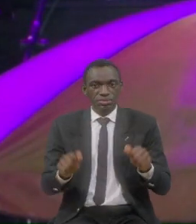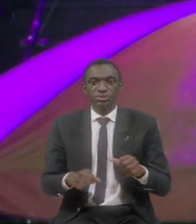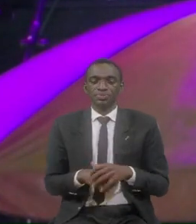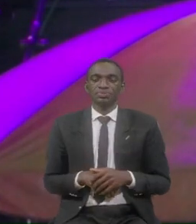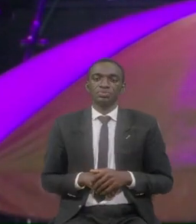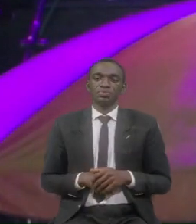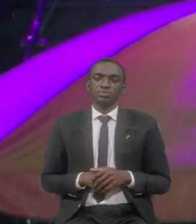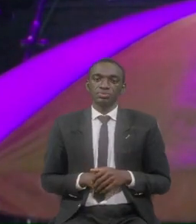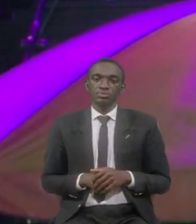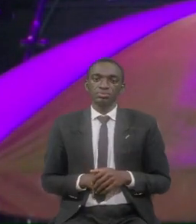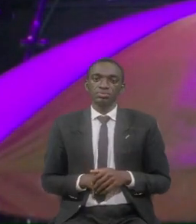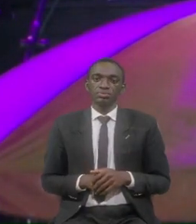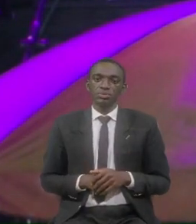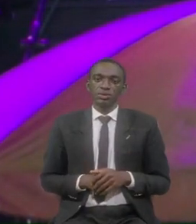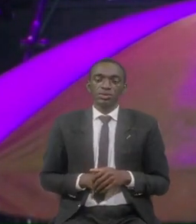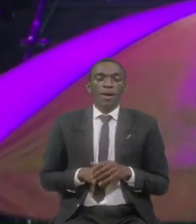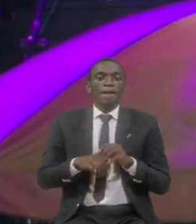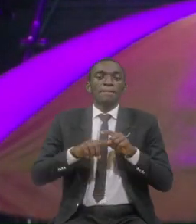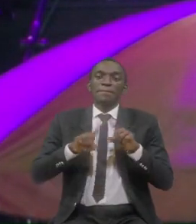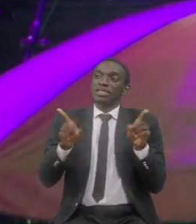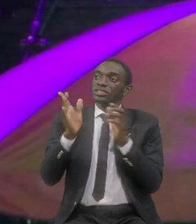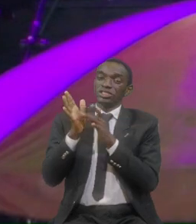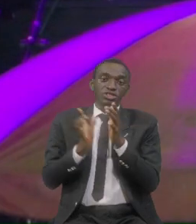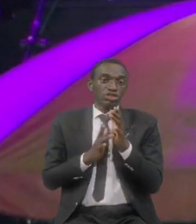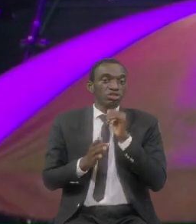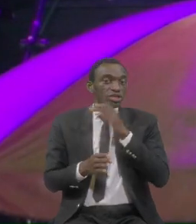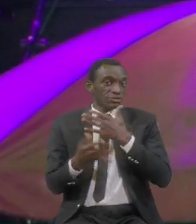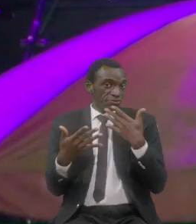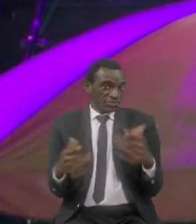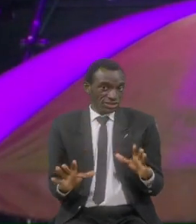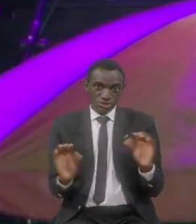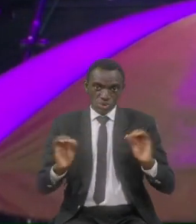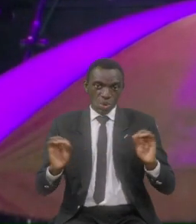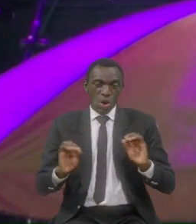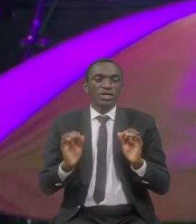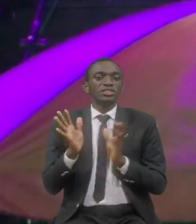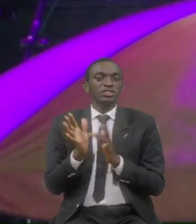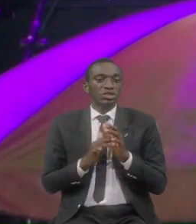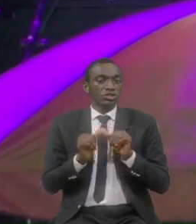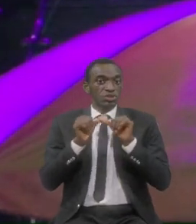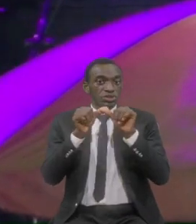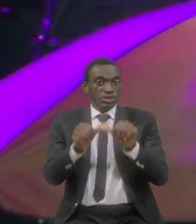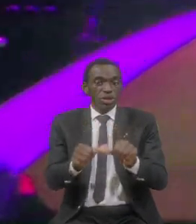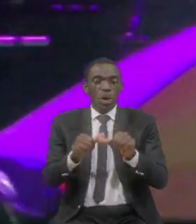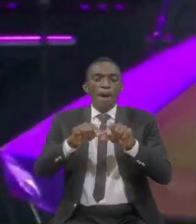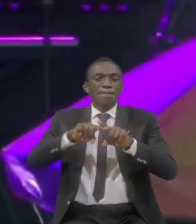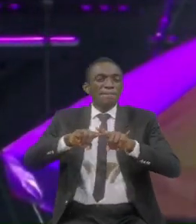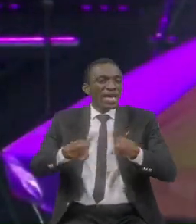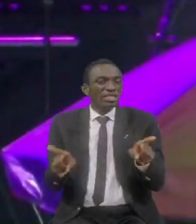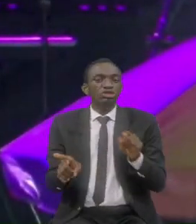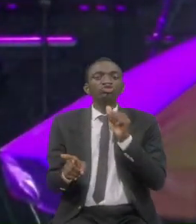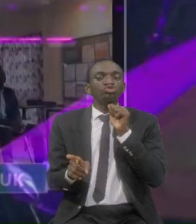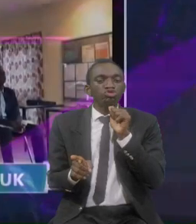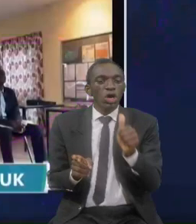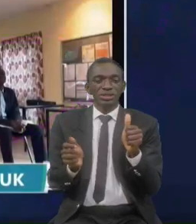ginoo sa tao imposible. But Jesus continued and he said, "But not with God." Pero ingon